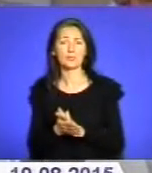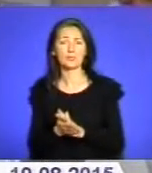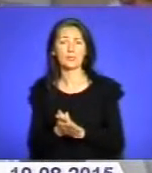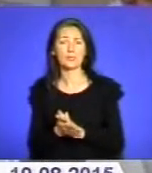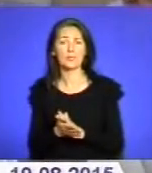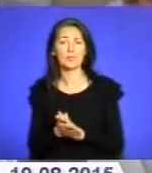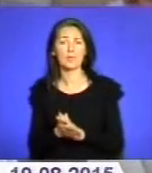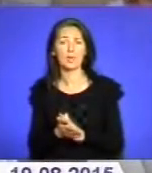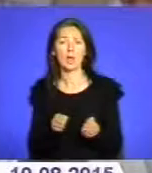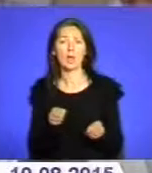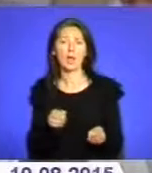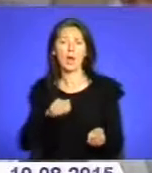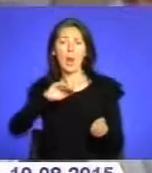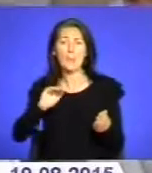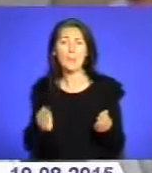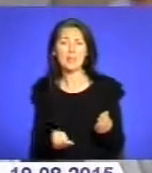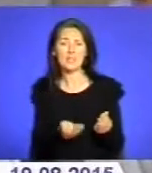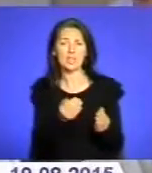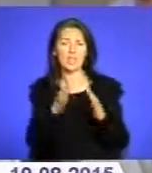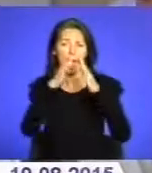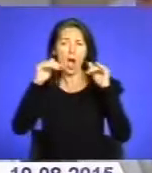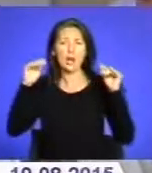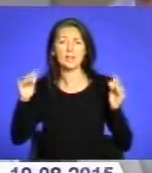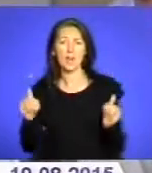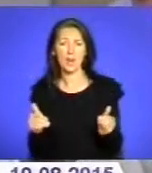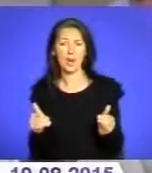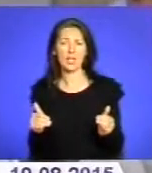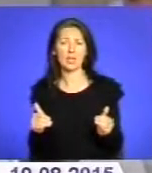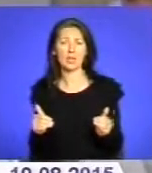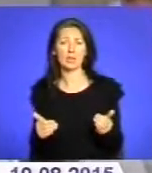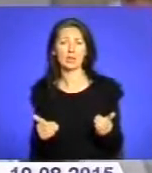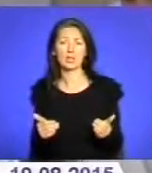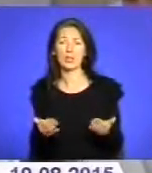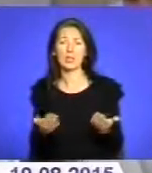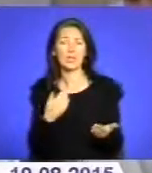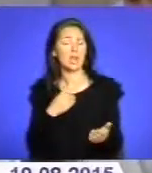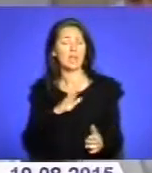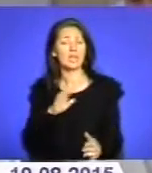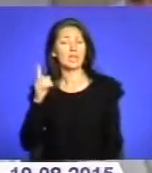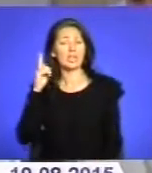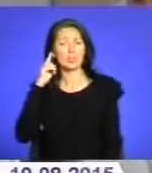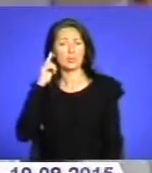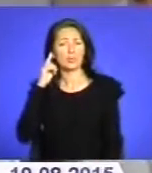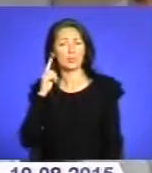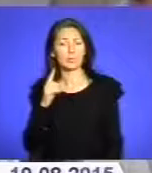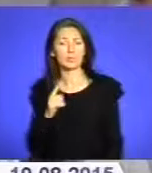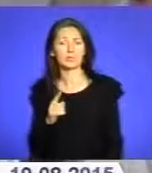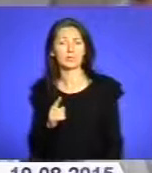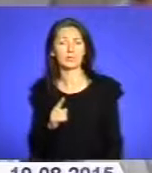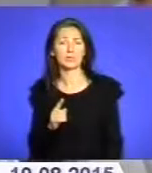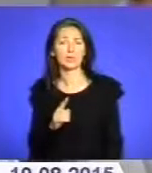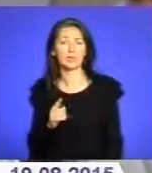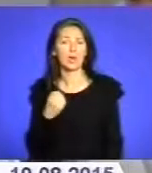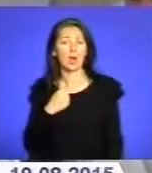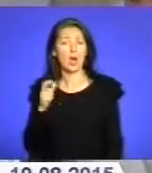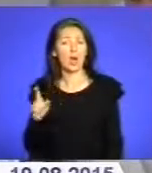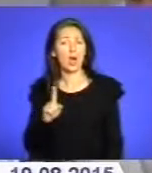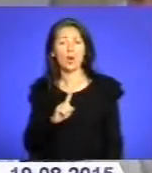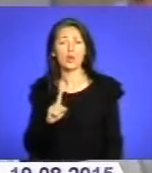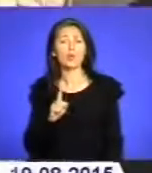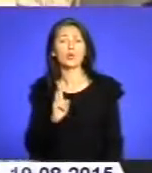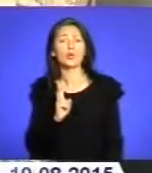в бліндажах, в наметах, але я не чув жодного героя, котрий шкодував за те, що він це